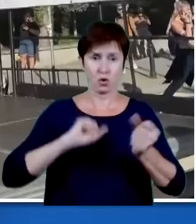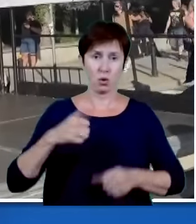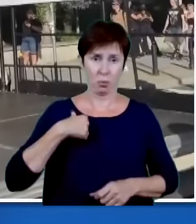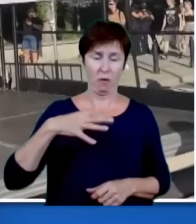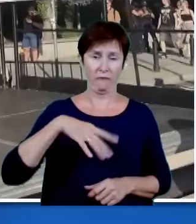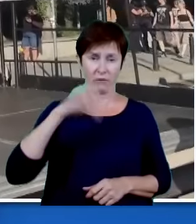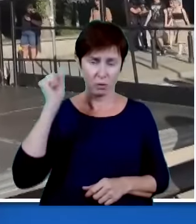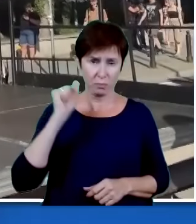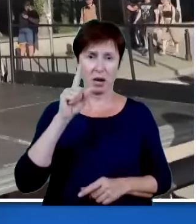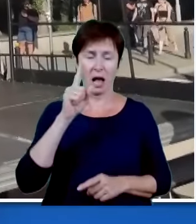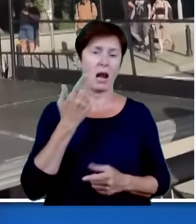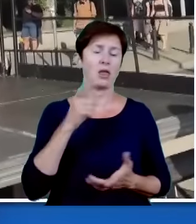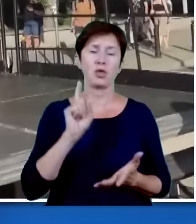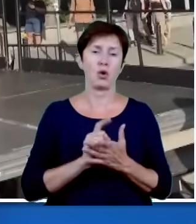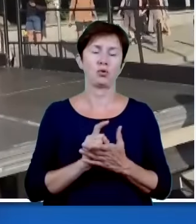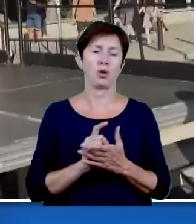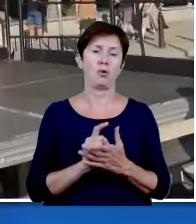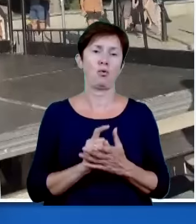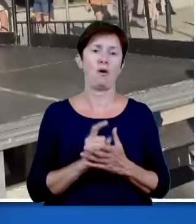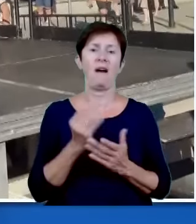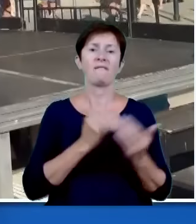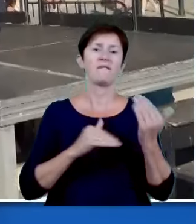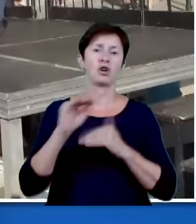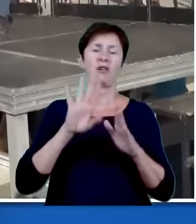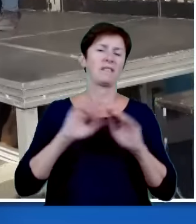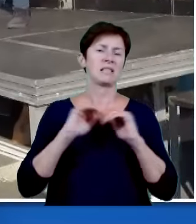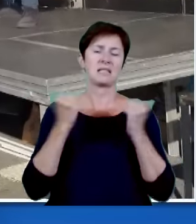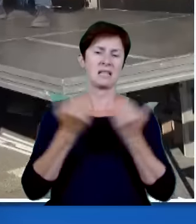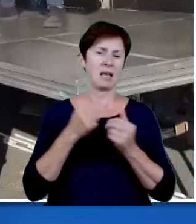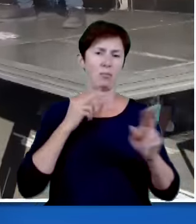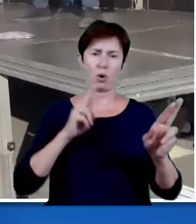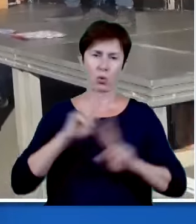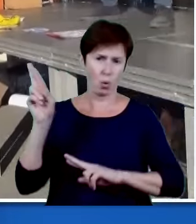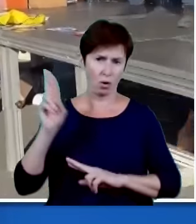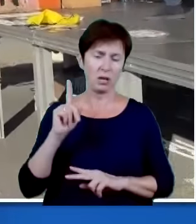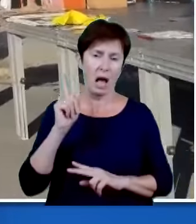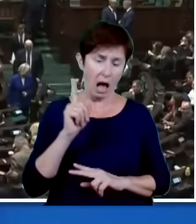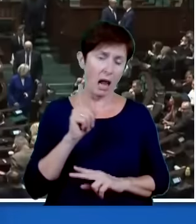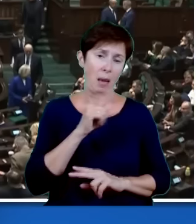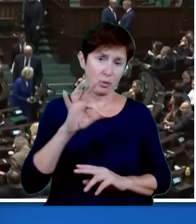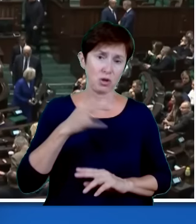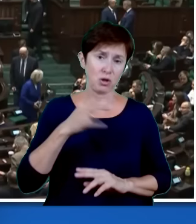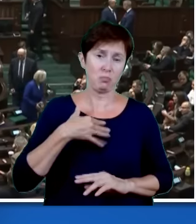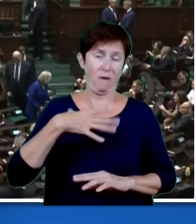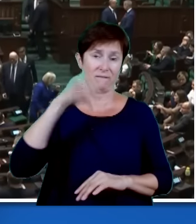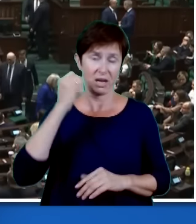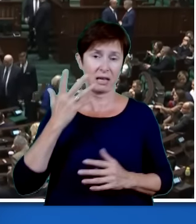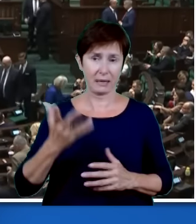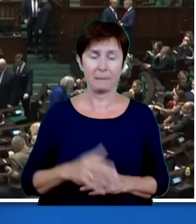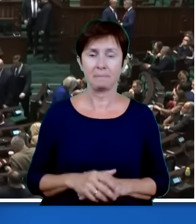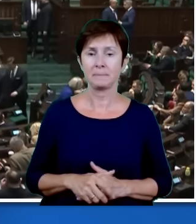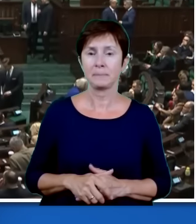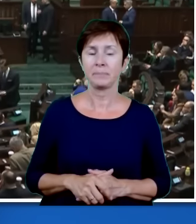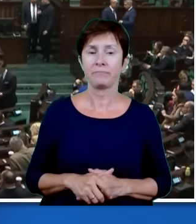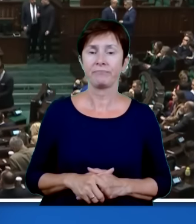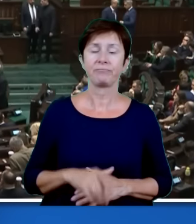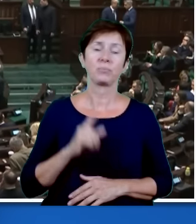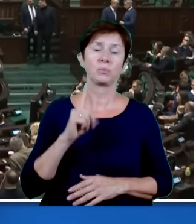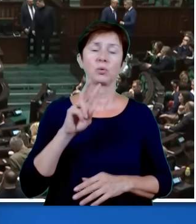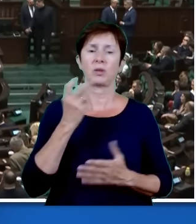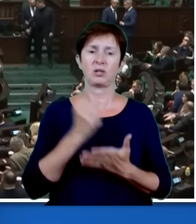chociaż nie zdołał stworzyć większości mówię o naszym obozie obozie Prawa i Sprawiedliwości a z drugiej strony to jest kwestia